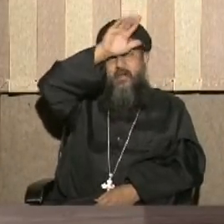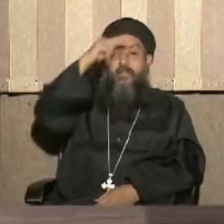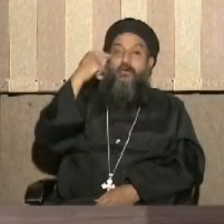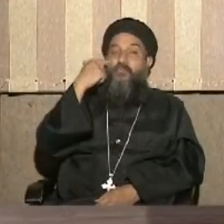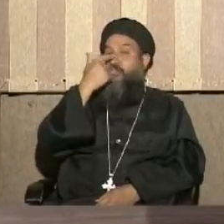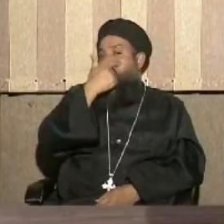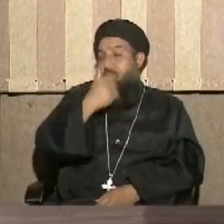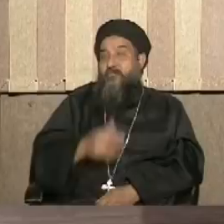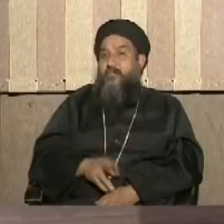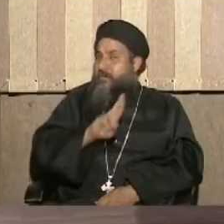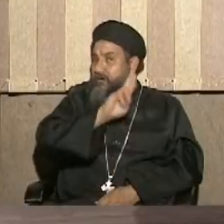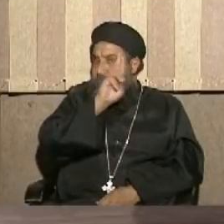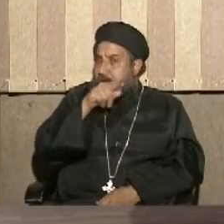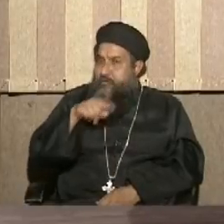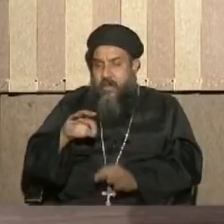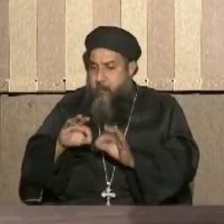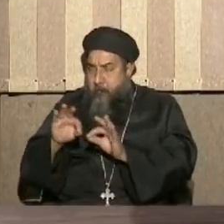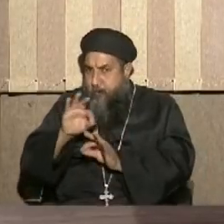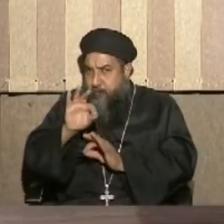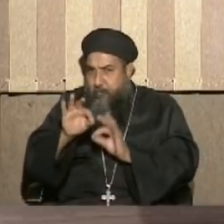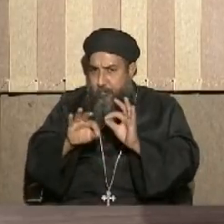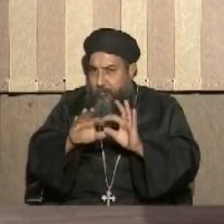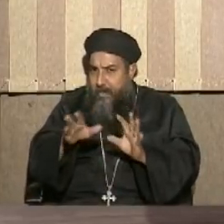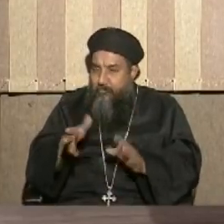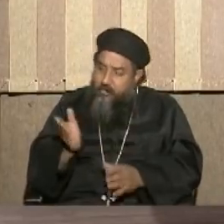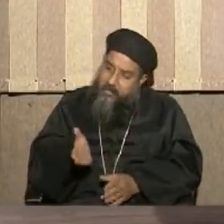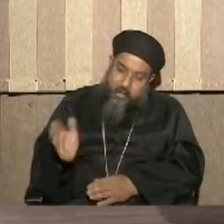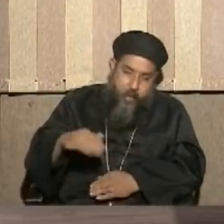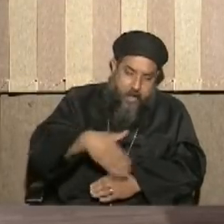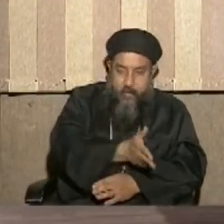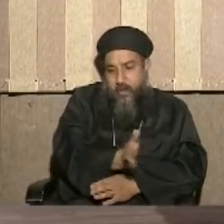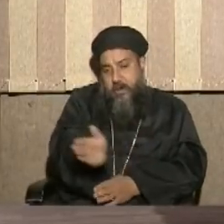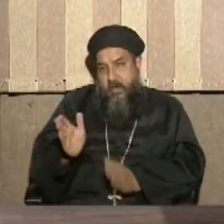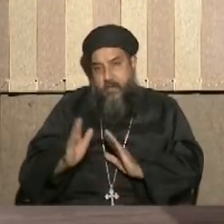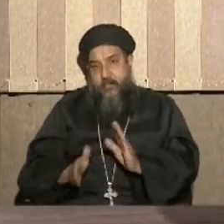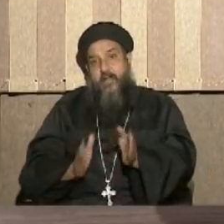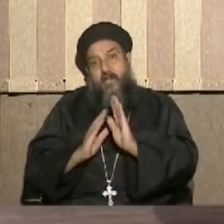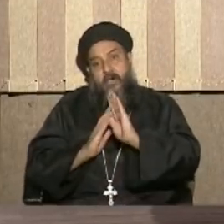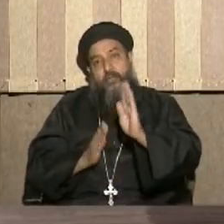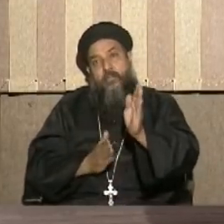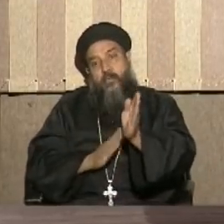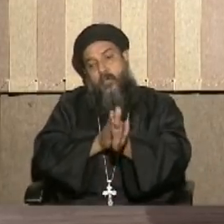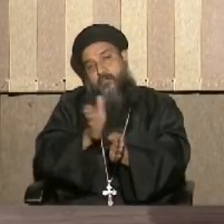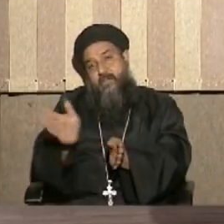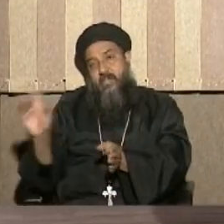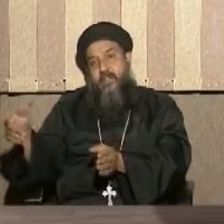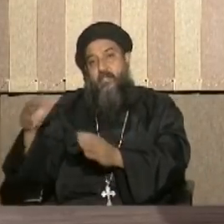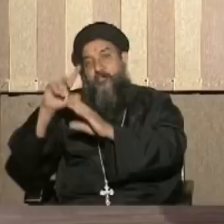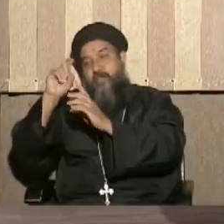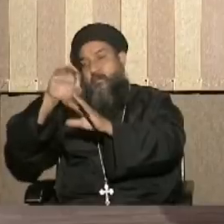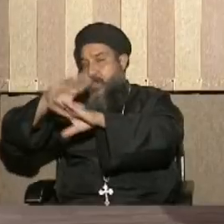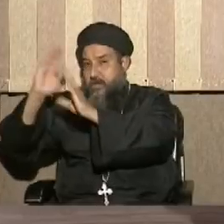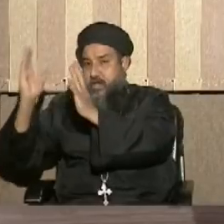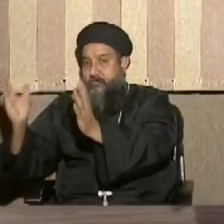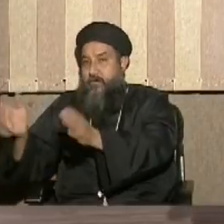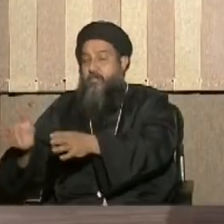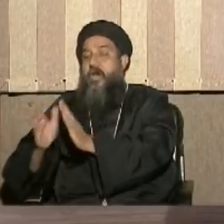سوريا يسأل عن مكان ماكسيموس ودوماديوس فدله على الطريق.